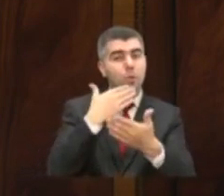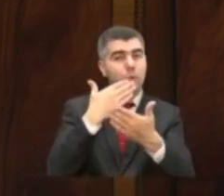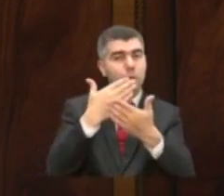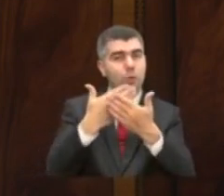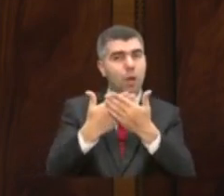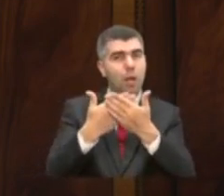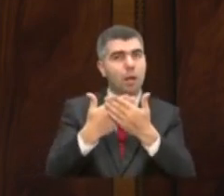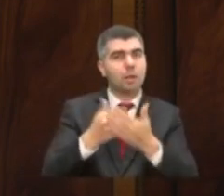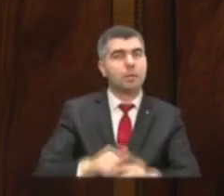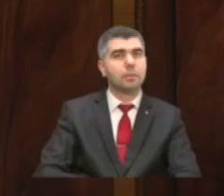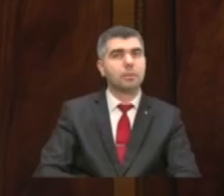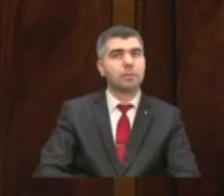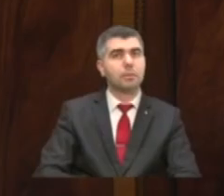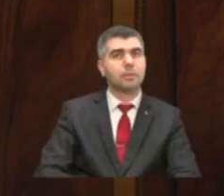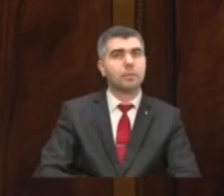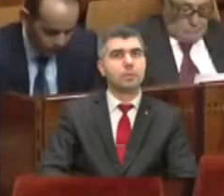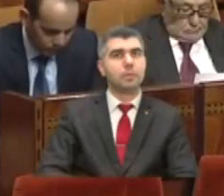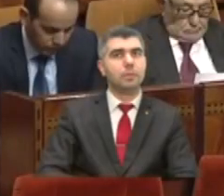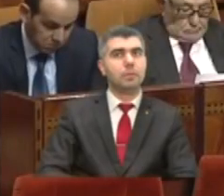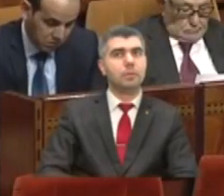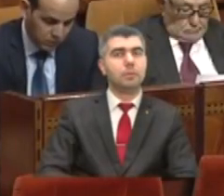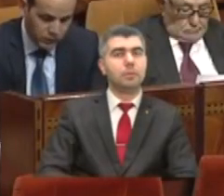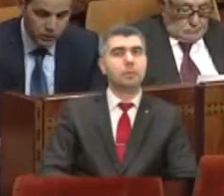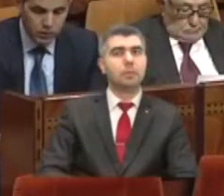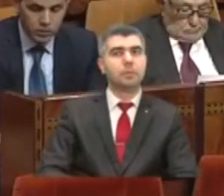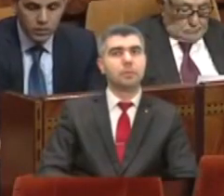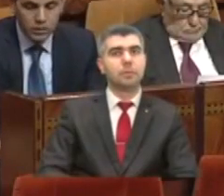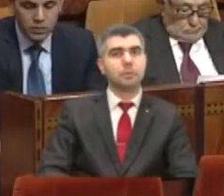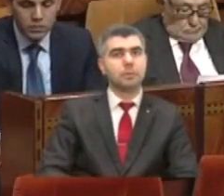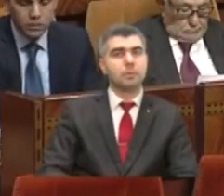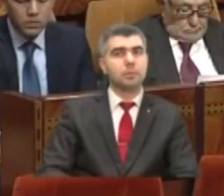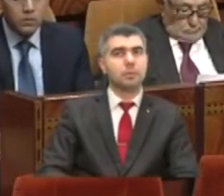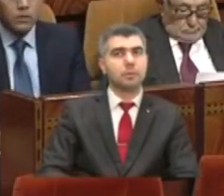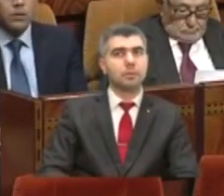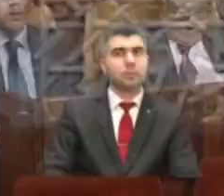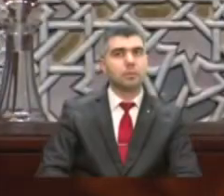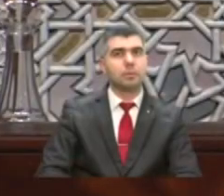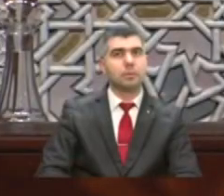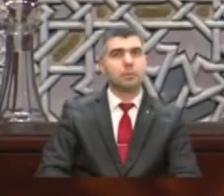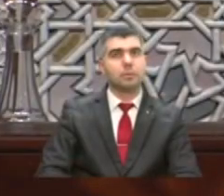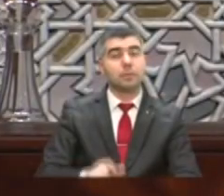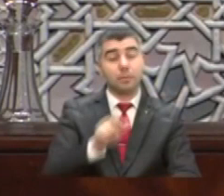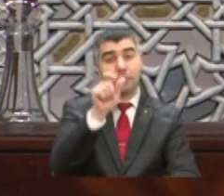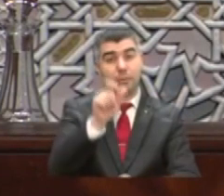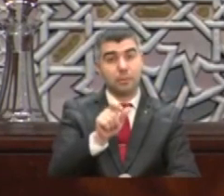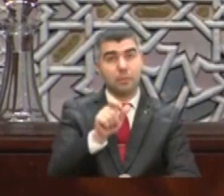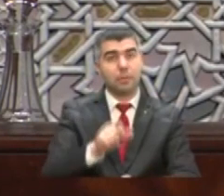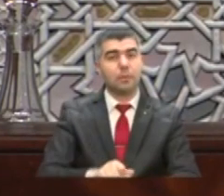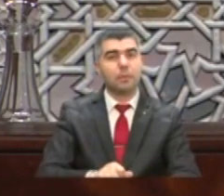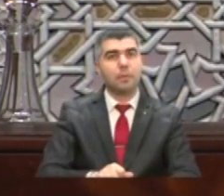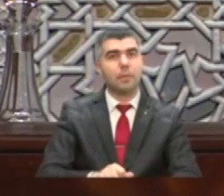ستجدوننا بجانب. شكرا للسيدة النائبة. الكلمة للسيد النائب عمر